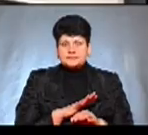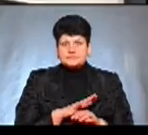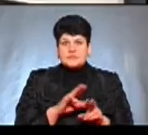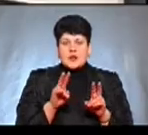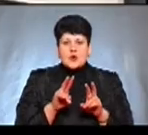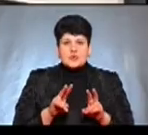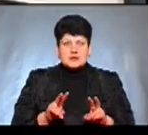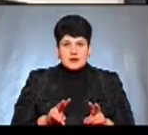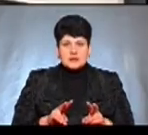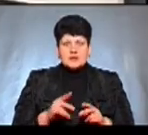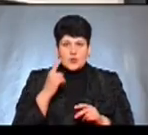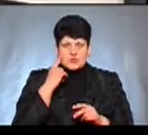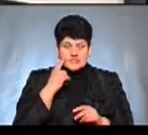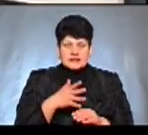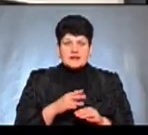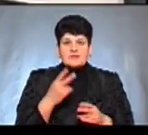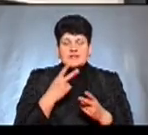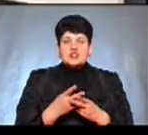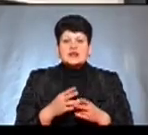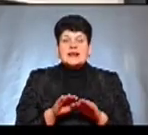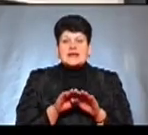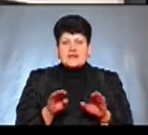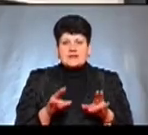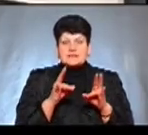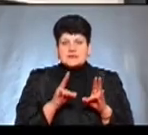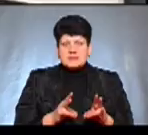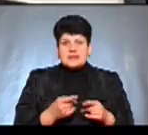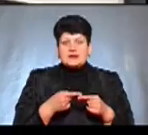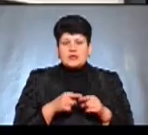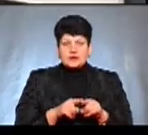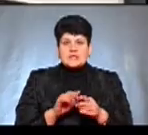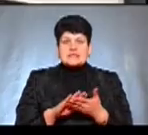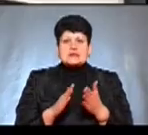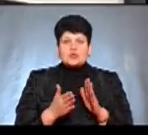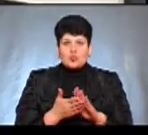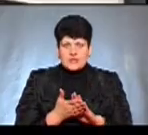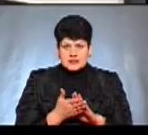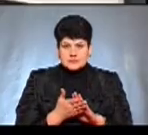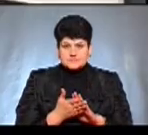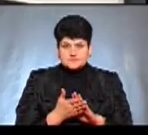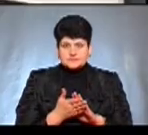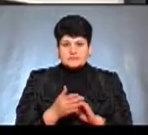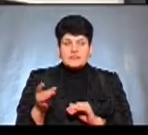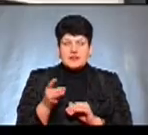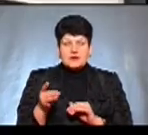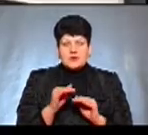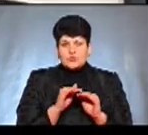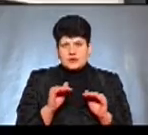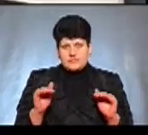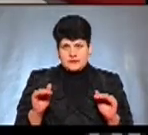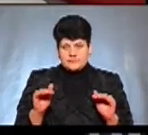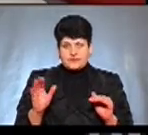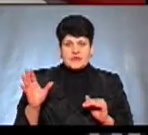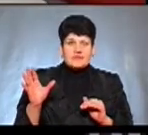розглянута оцінена дана ситуація, визначена як рівень небезпечний для виникнення техногенної ситуації регіонального рівня. Відповідно,